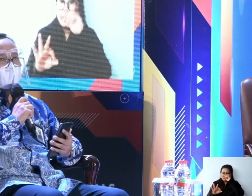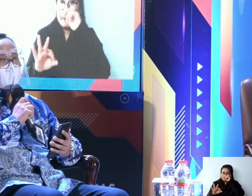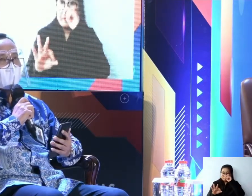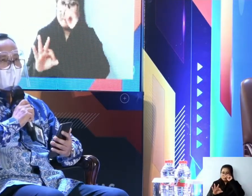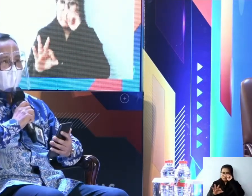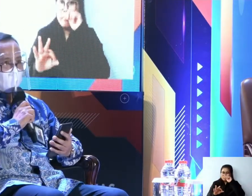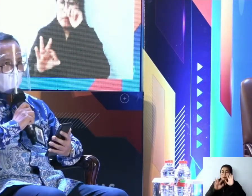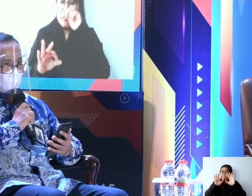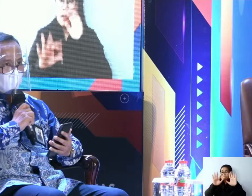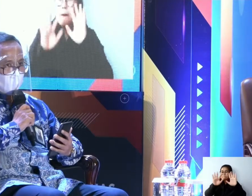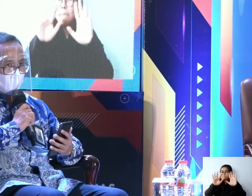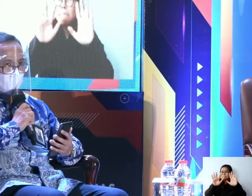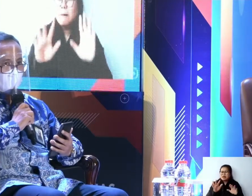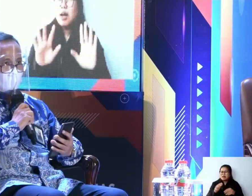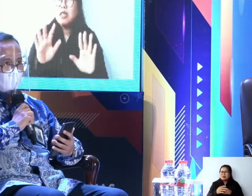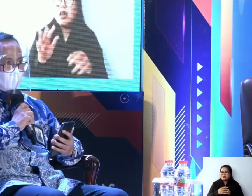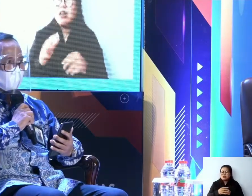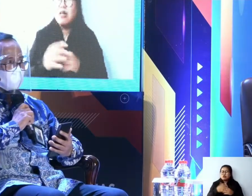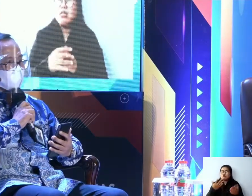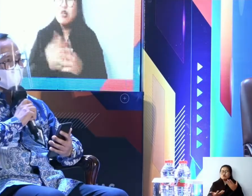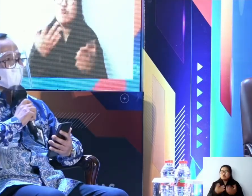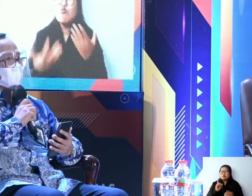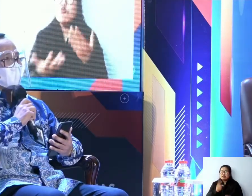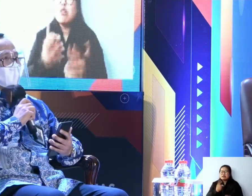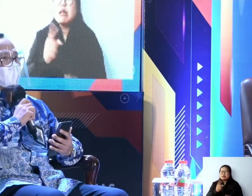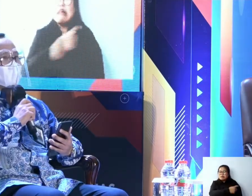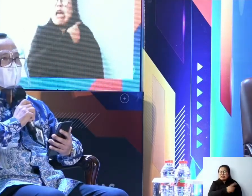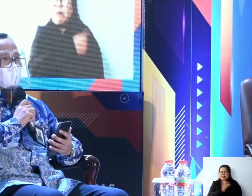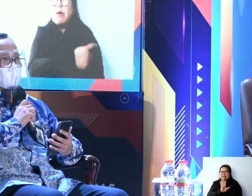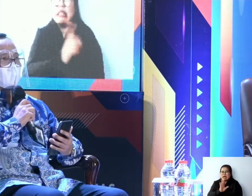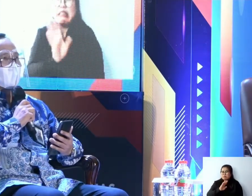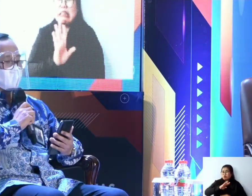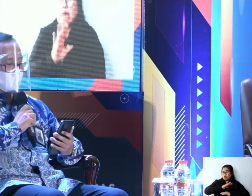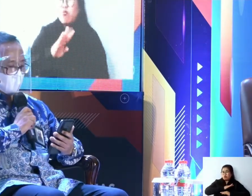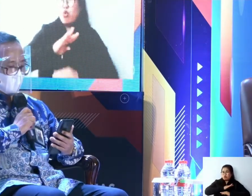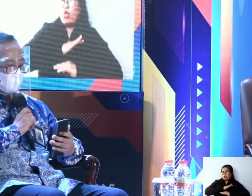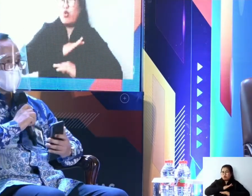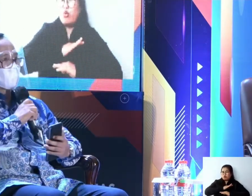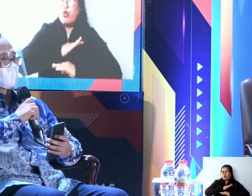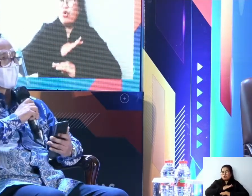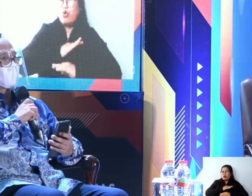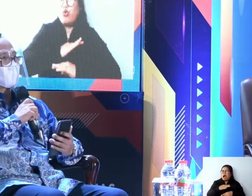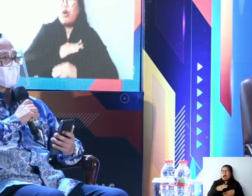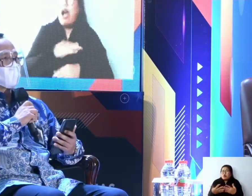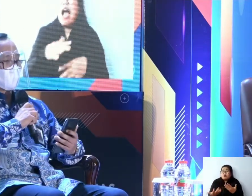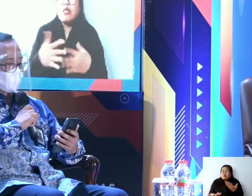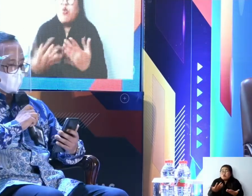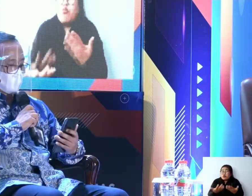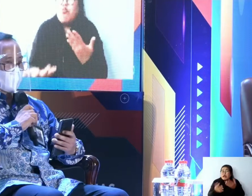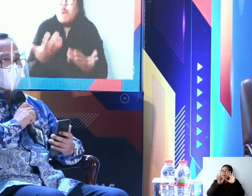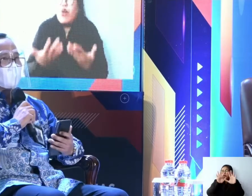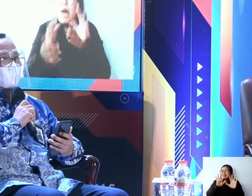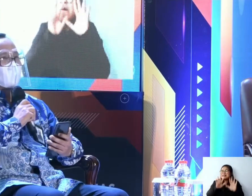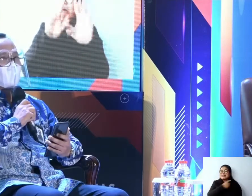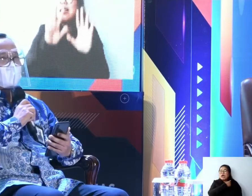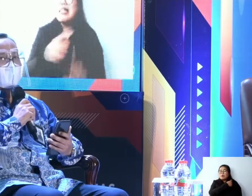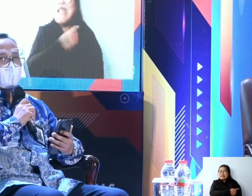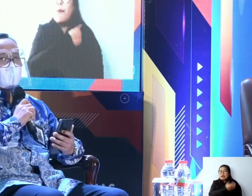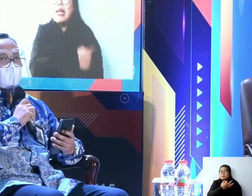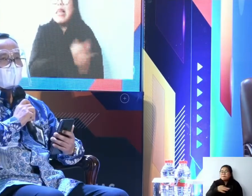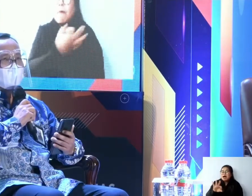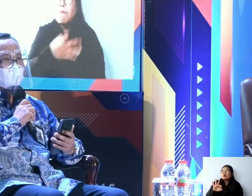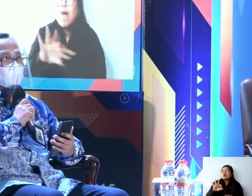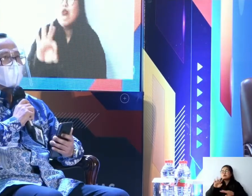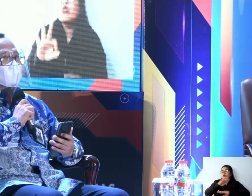jabatan yang tidak dibutuhkan maupun ha banyak juga jabatan baru yang dibutuhkan oleh